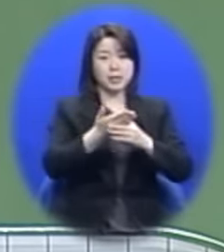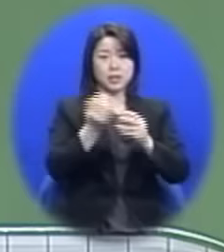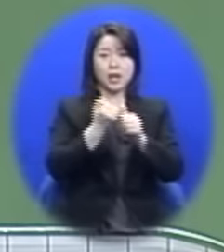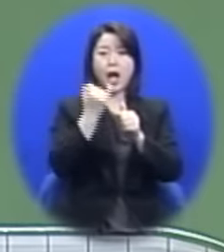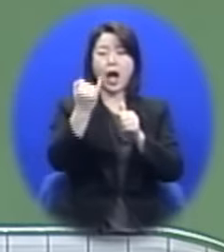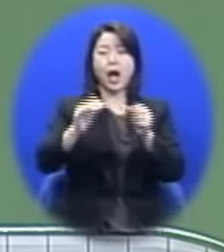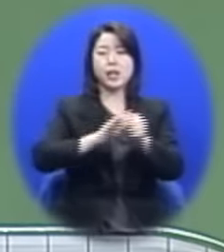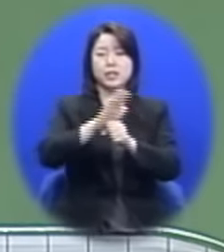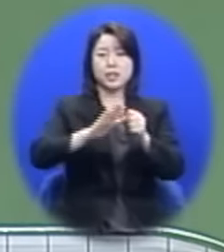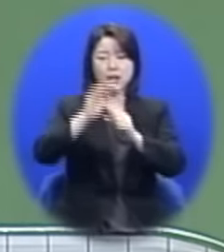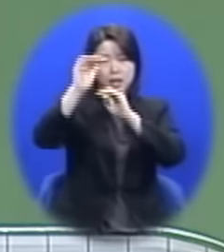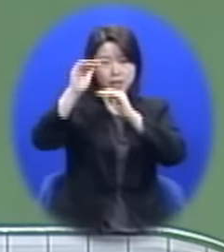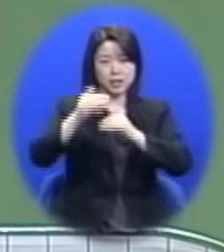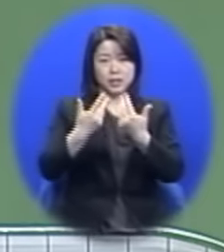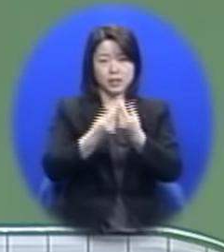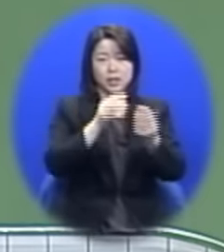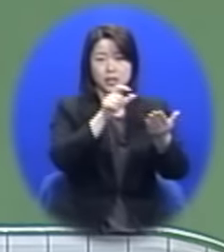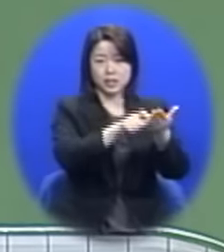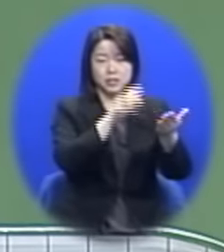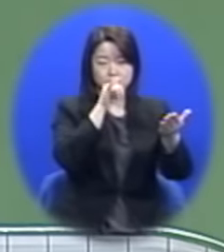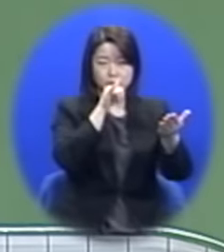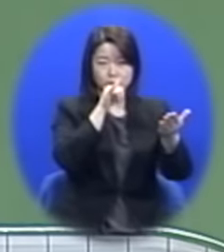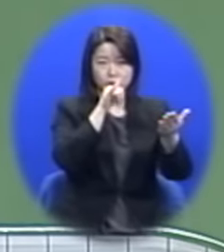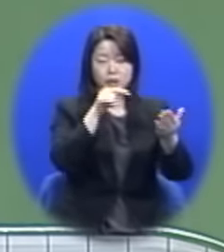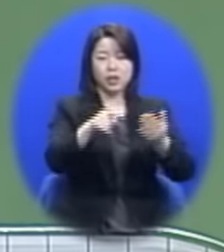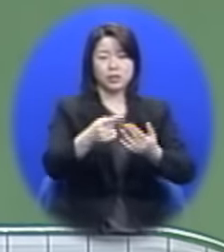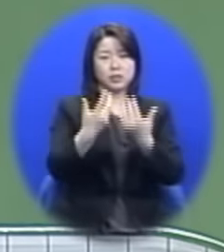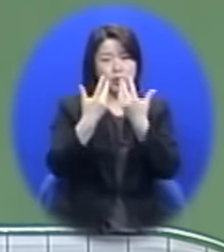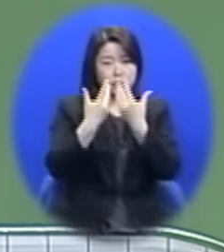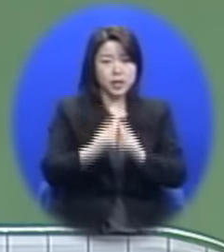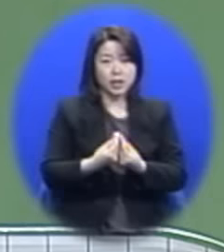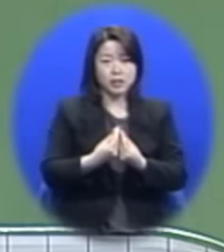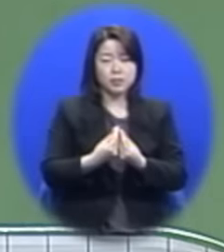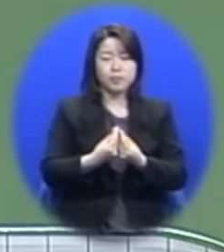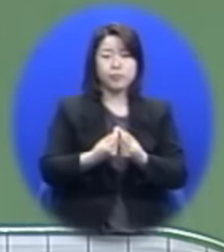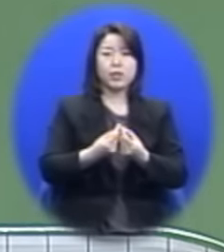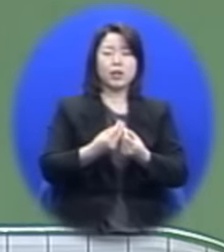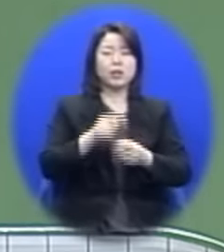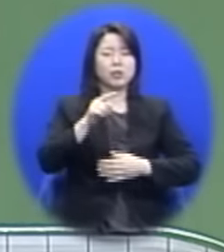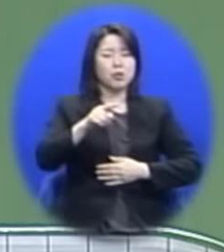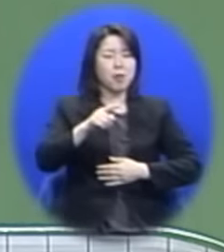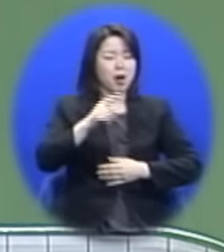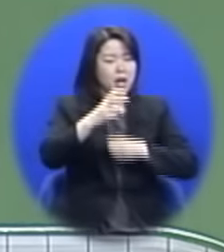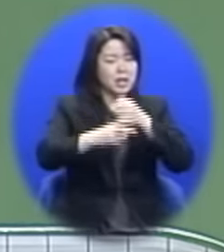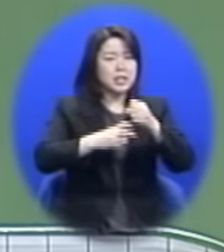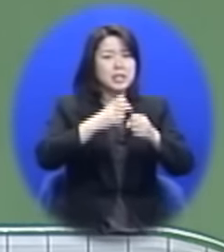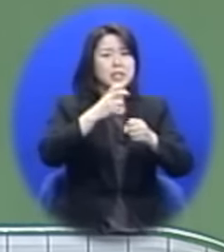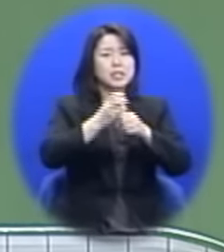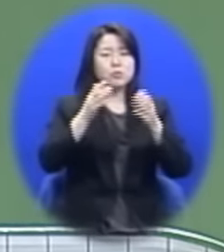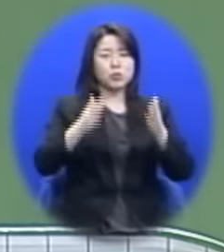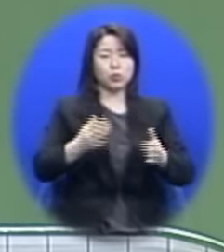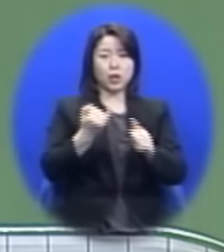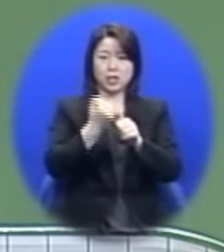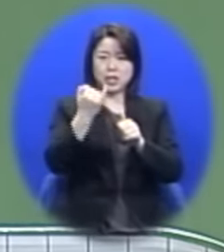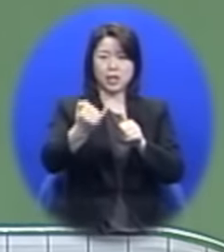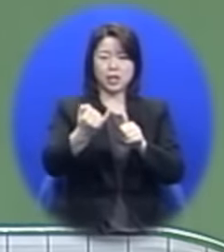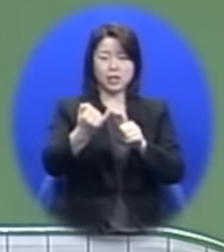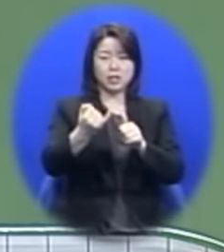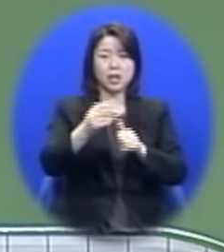이 로버트슨 맥킬킨 박사의 아내 뮤리엘은 20년 동안 알츠하이머 병을